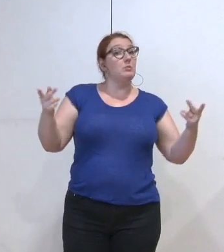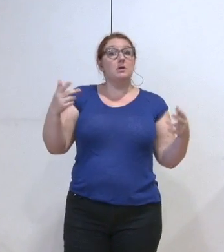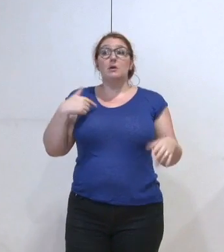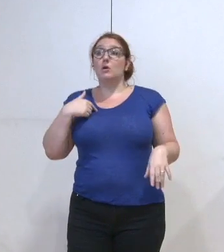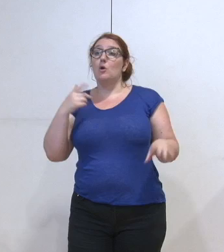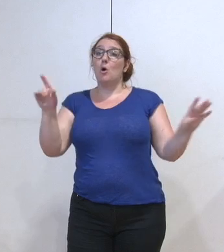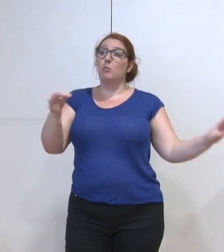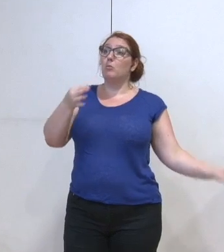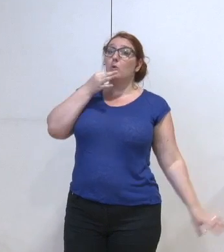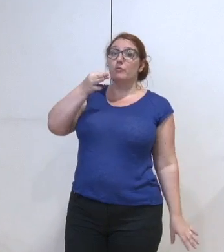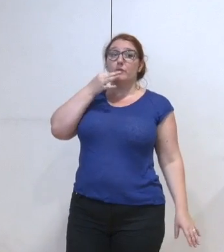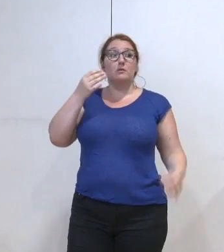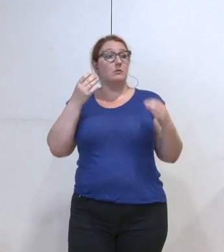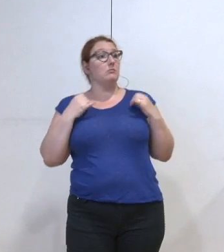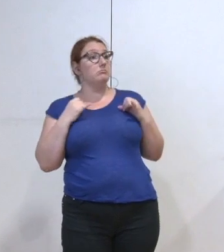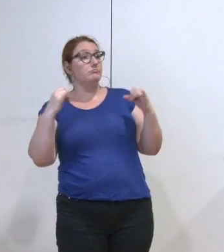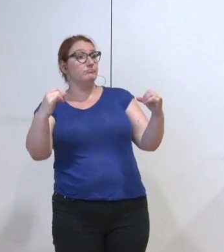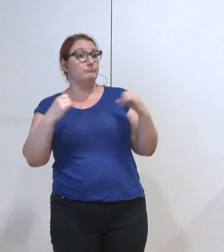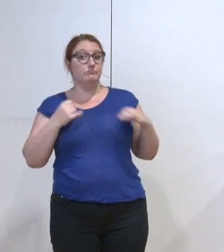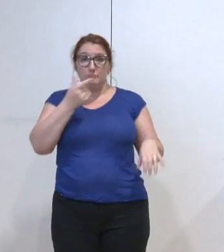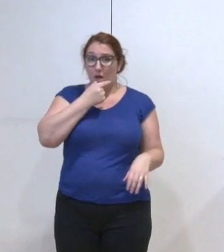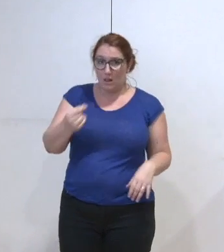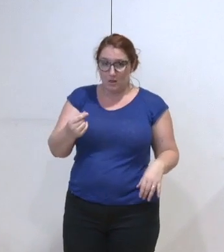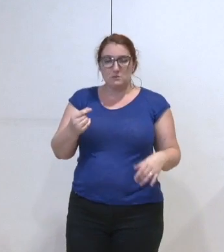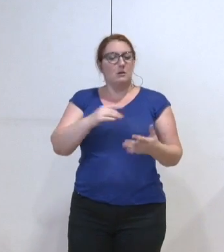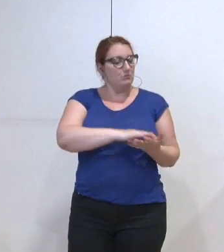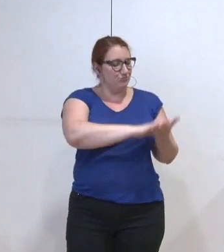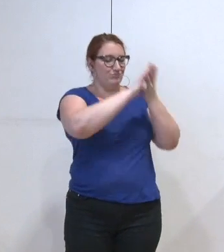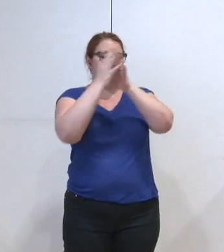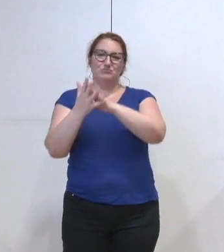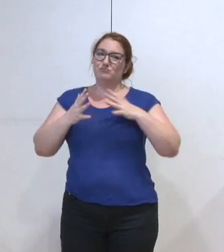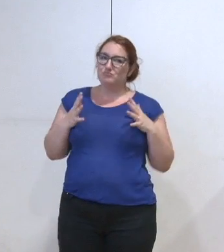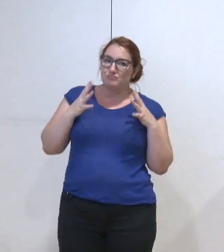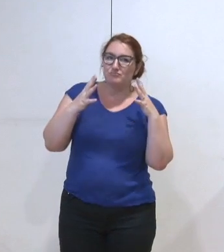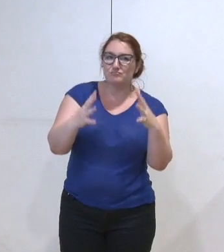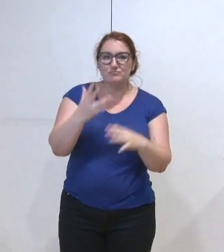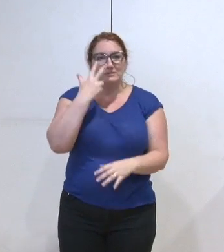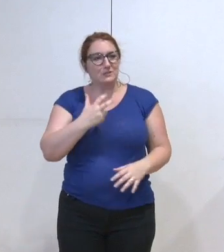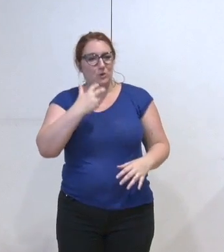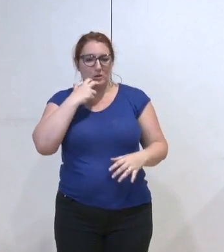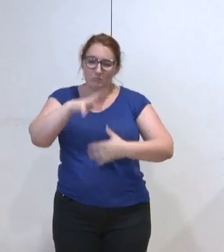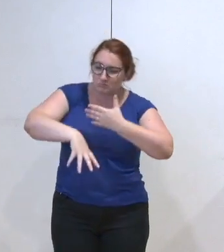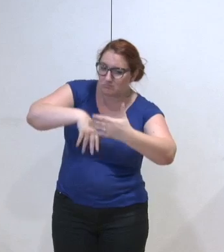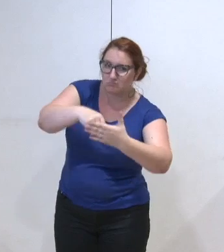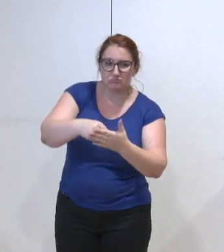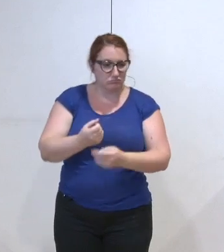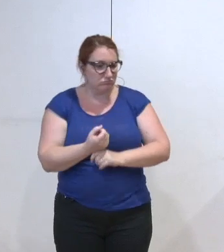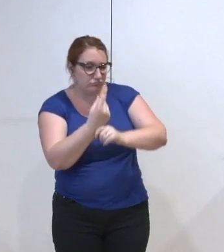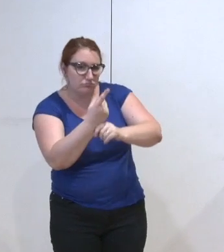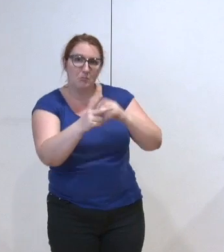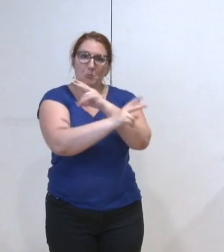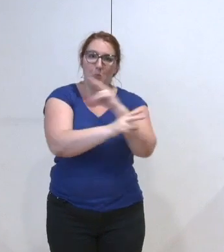citoyens acteur de l'espace public pour ce qui est de la viabilité hivernale le